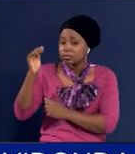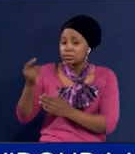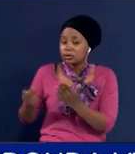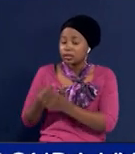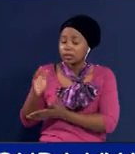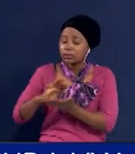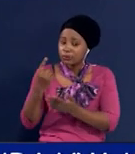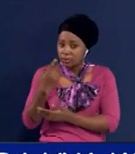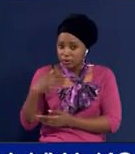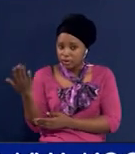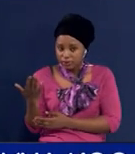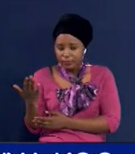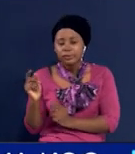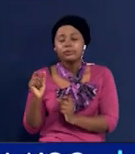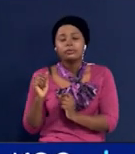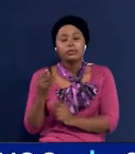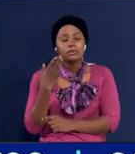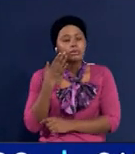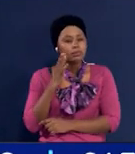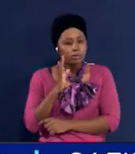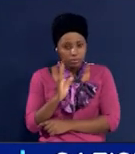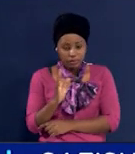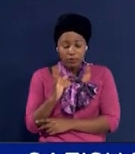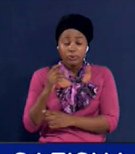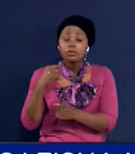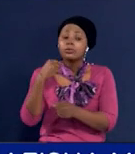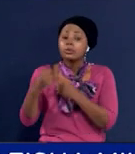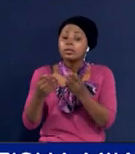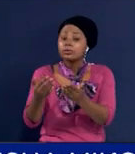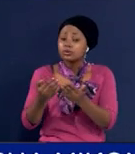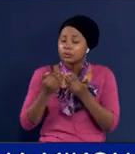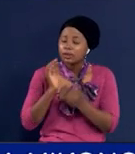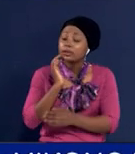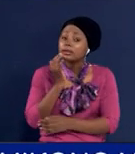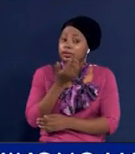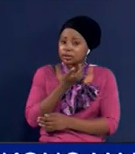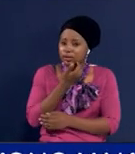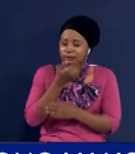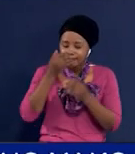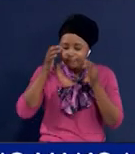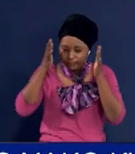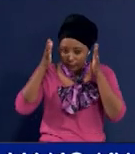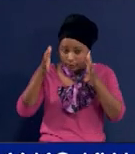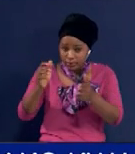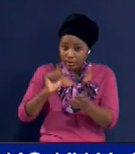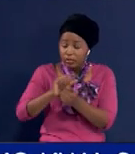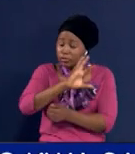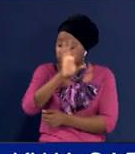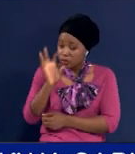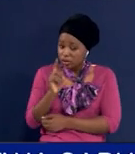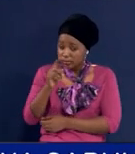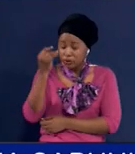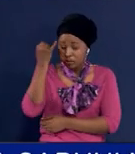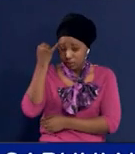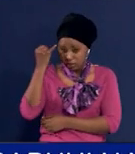kwenda lingine. Lakini ni muhimu sana tuendelee kuchukua tahadhari kwa kuzingatia mambo yote